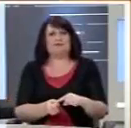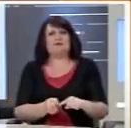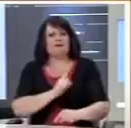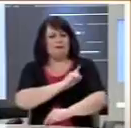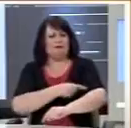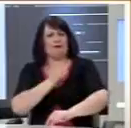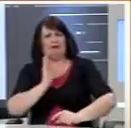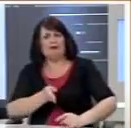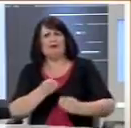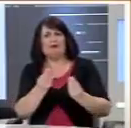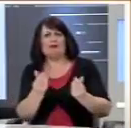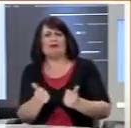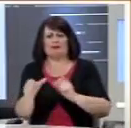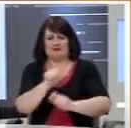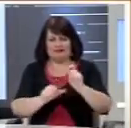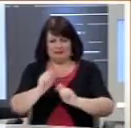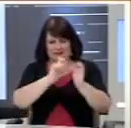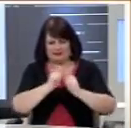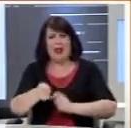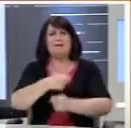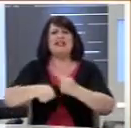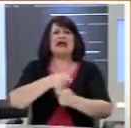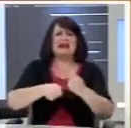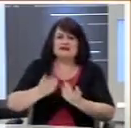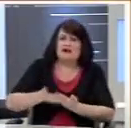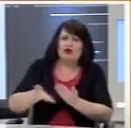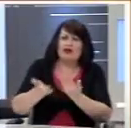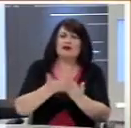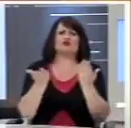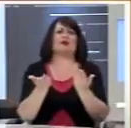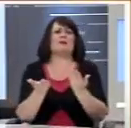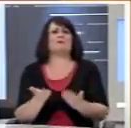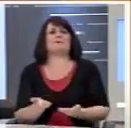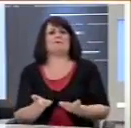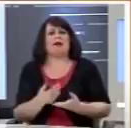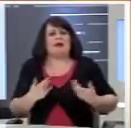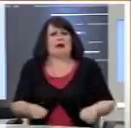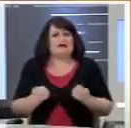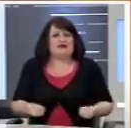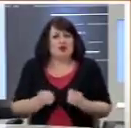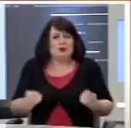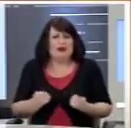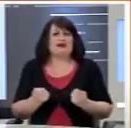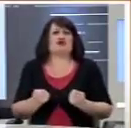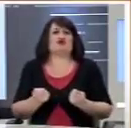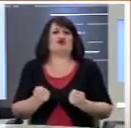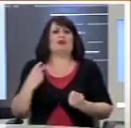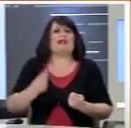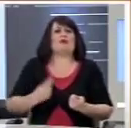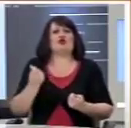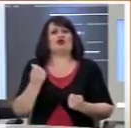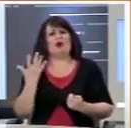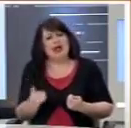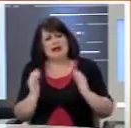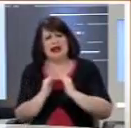δυνατότητα και να αναδιαρθρώσουμε τις επιχειρήσεις και να αξιοποιήσουμε τα κίνητα του δημοσίου